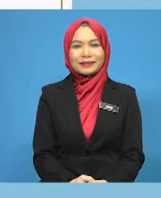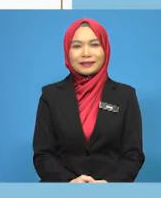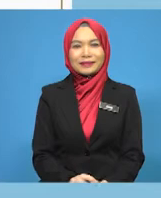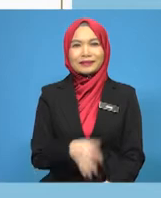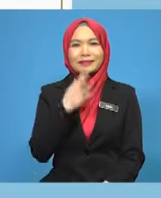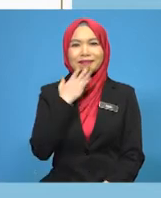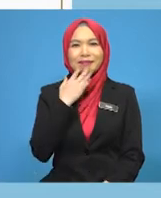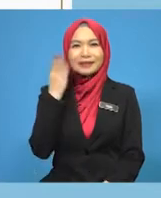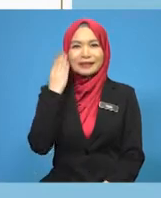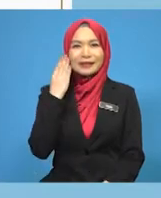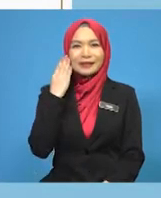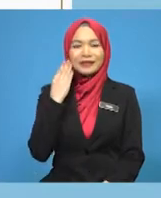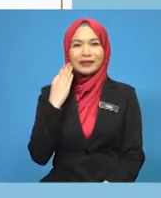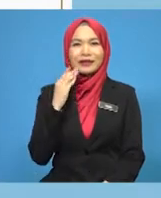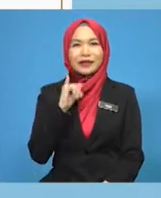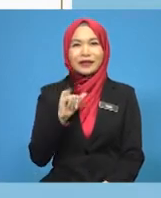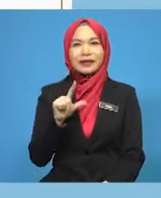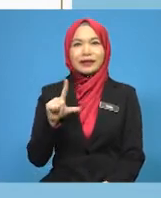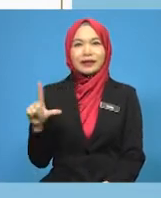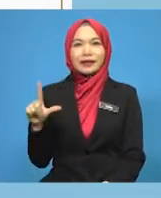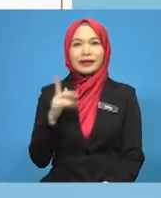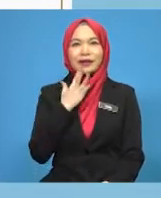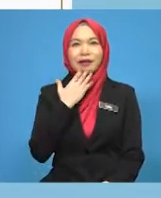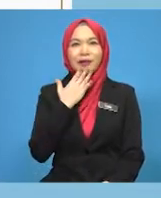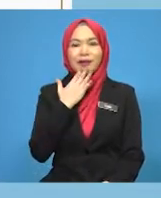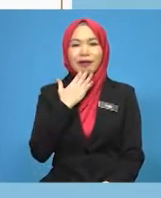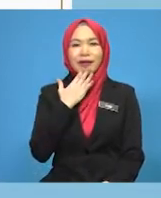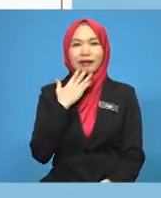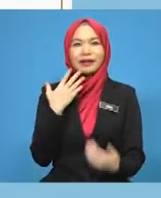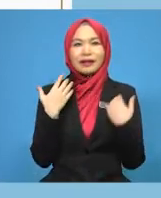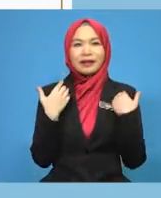Warna coklat adalah salah satu warna yang mengandungi unsur bumi.